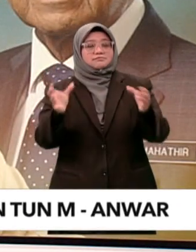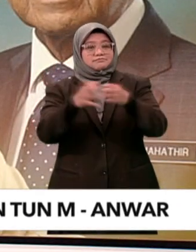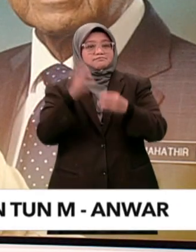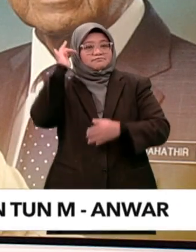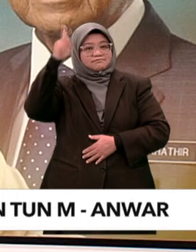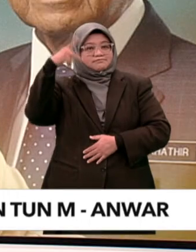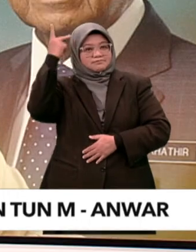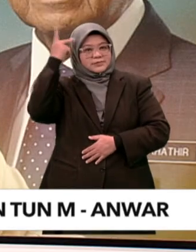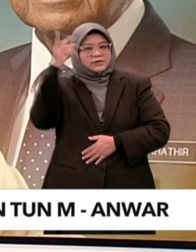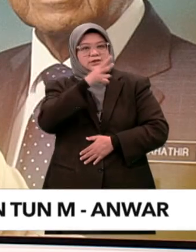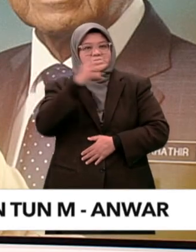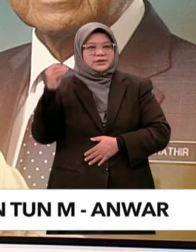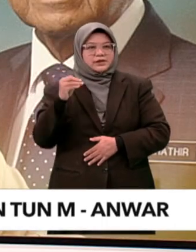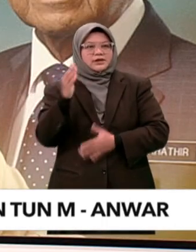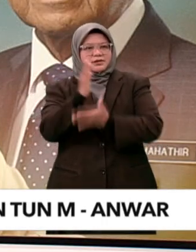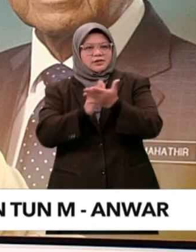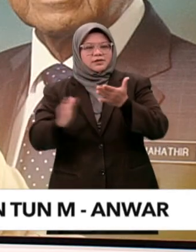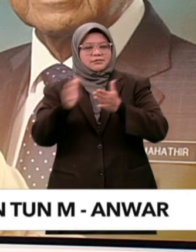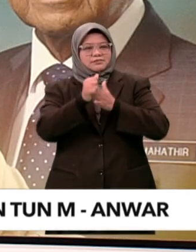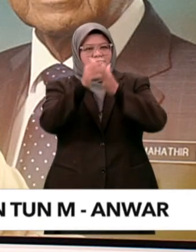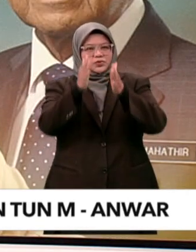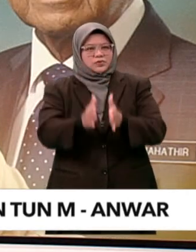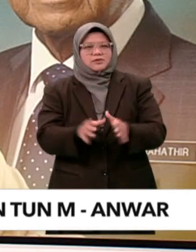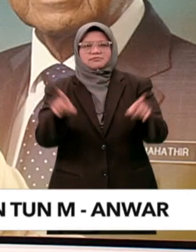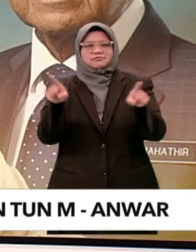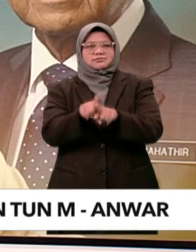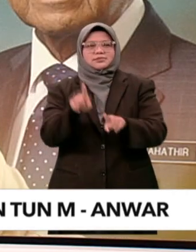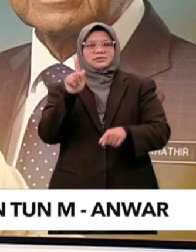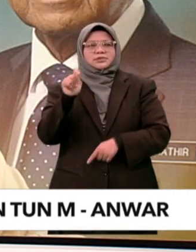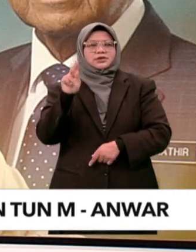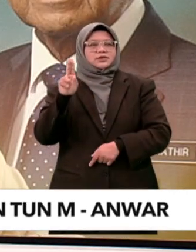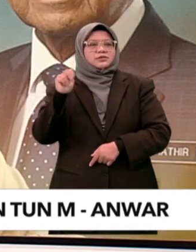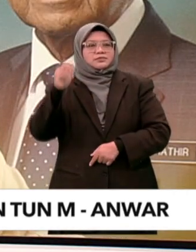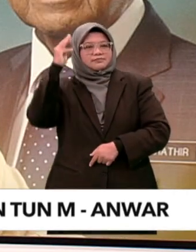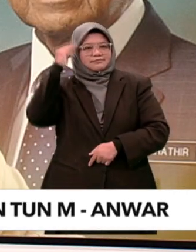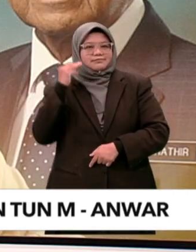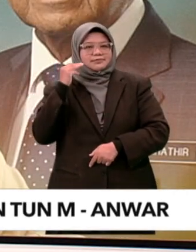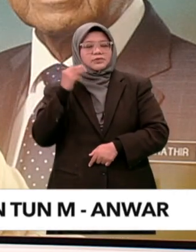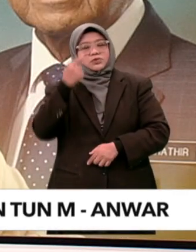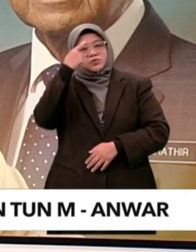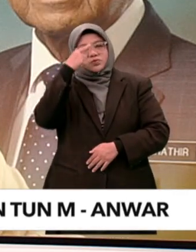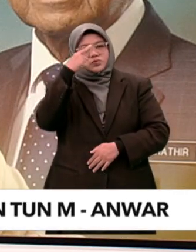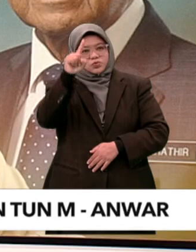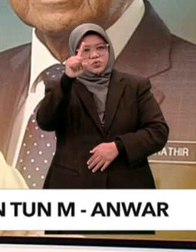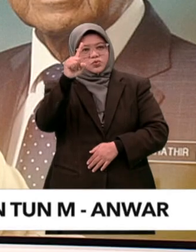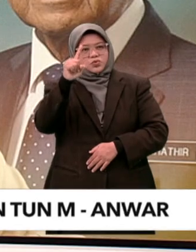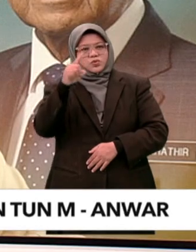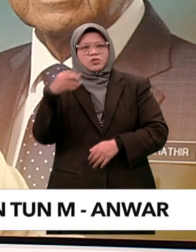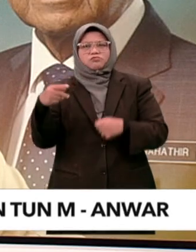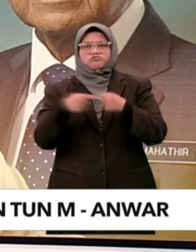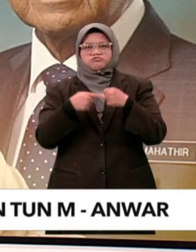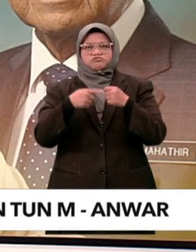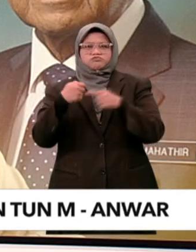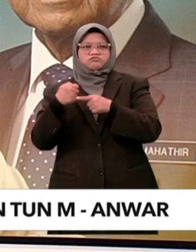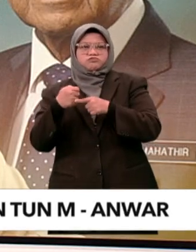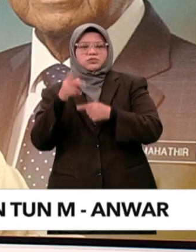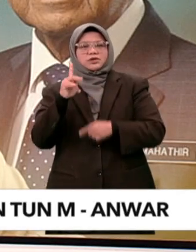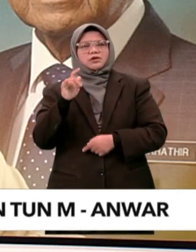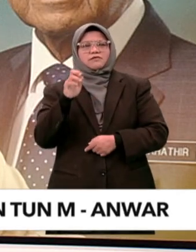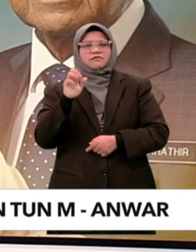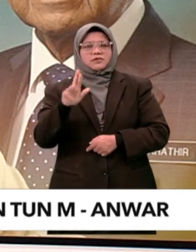serta setengah pemimpin termasuk tunduk tema hari Muhammad dalam soal mengkafirkan pihak lain